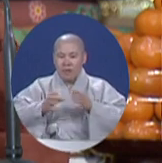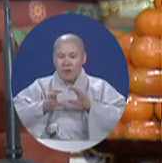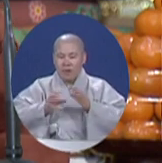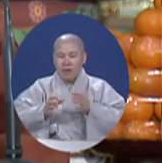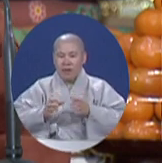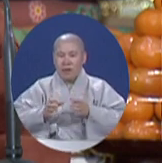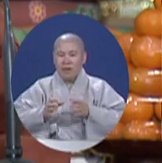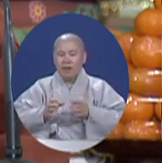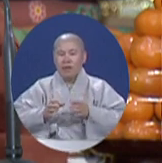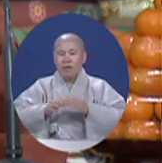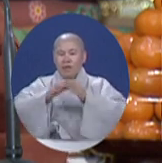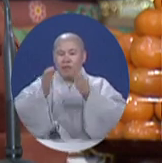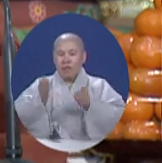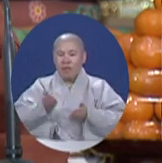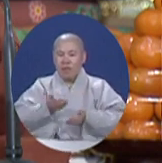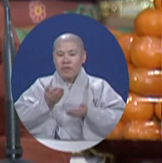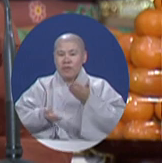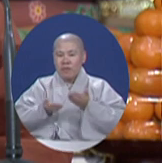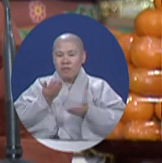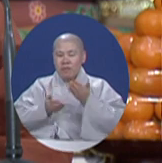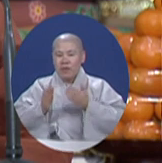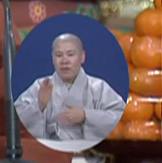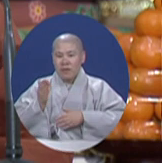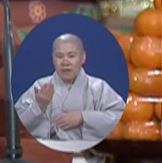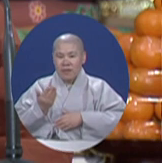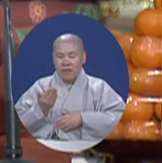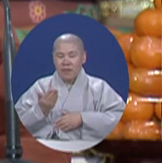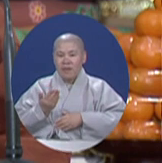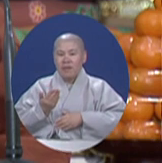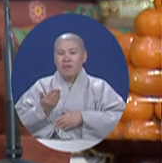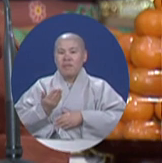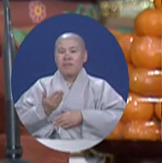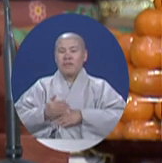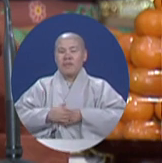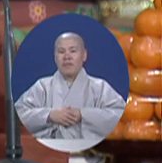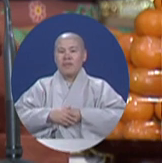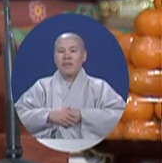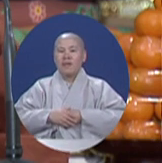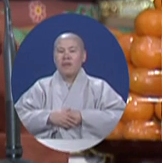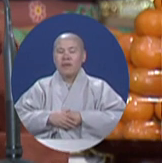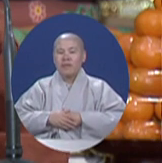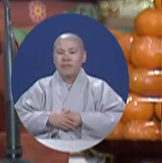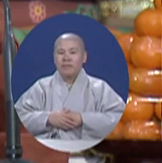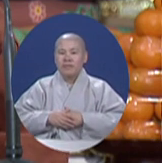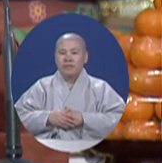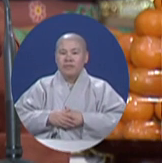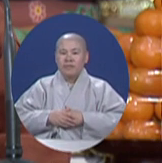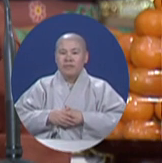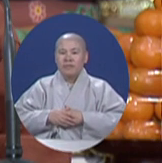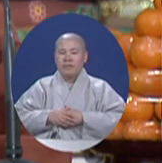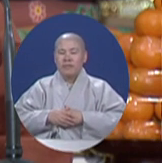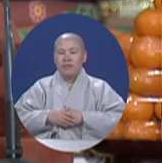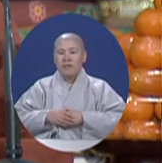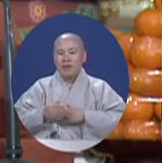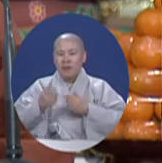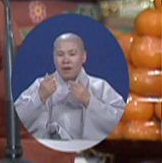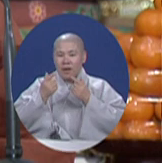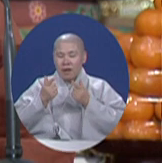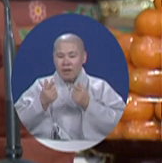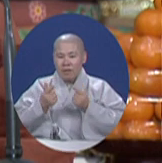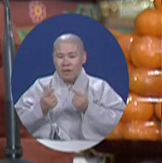전부 차별이라는 거예요. 식심이면 법계 원명이요 기심이면 법계 차별이라 이제